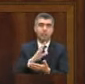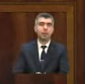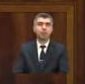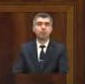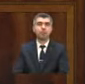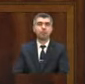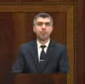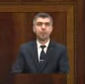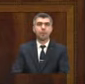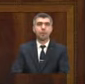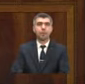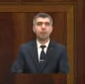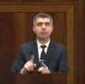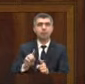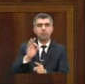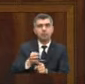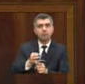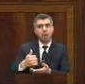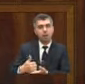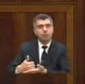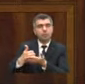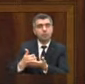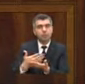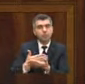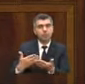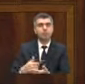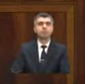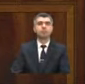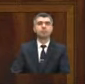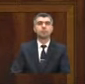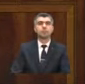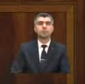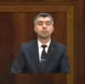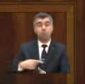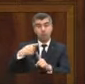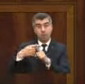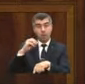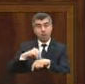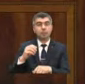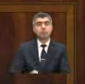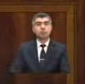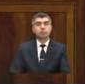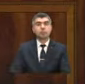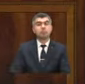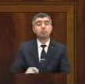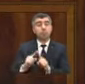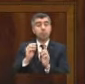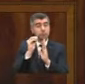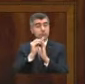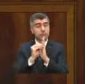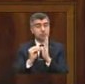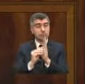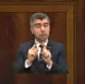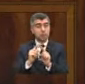باش نشجعهم ونحفزهم أيضا. وأيضا إدراج فئات المهنيين